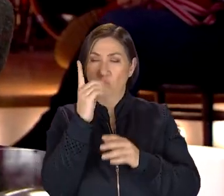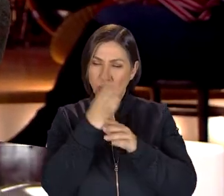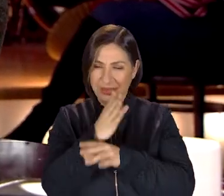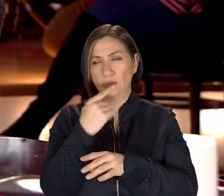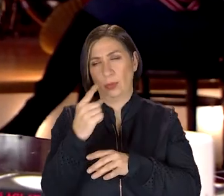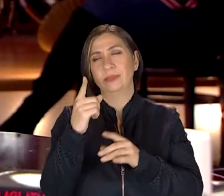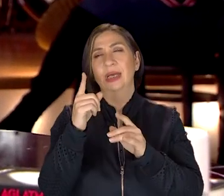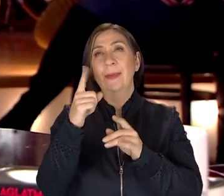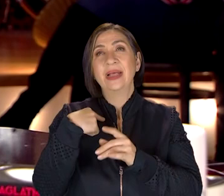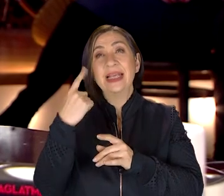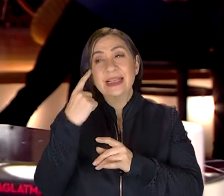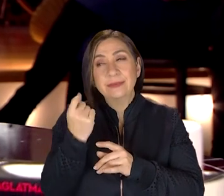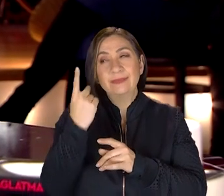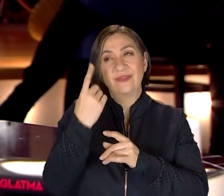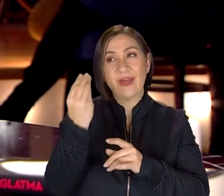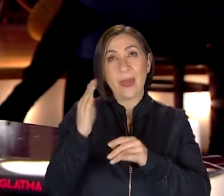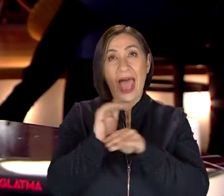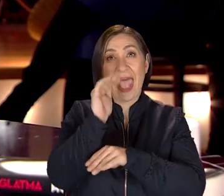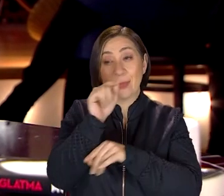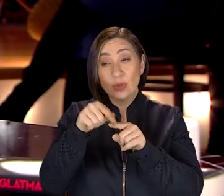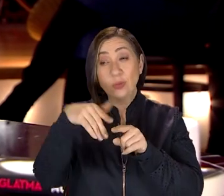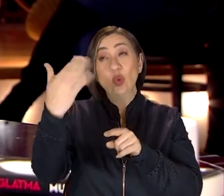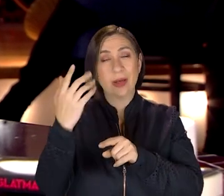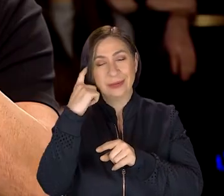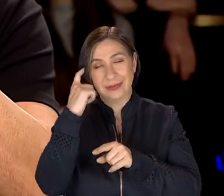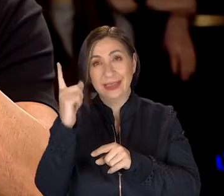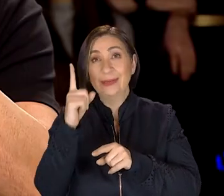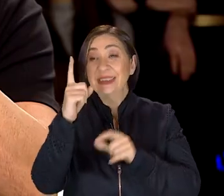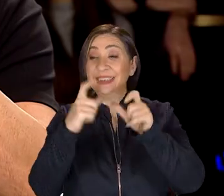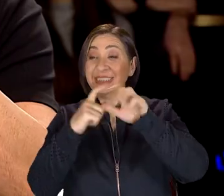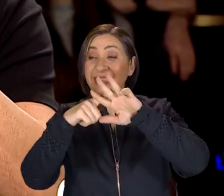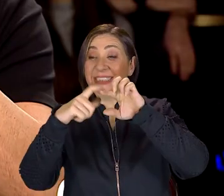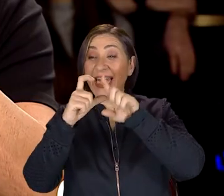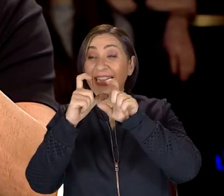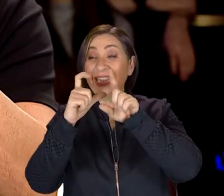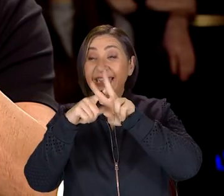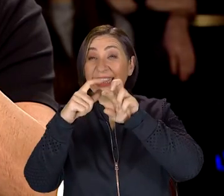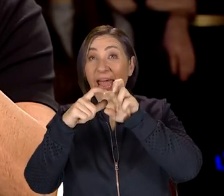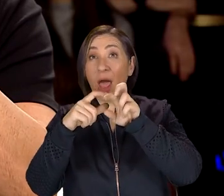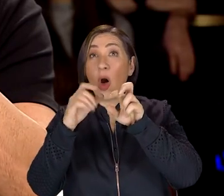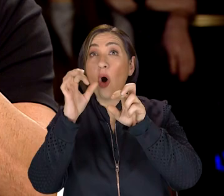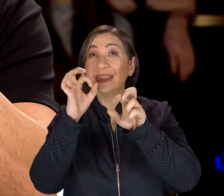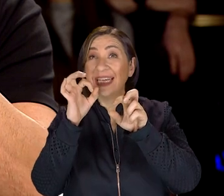ciddi söylüyorum. Ben de sana ilham vermek isterim hayatının bu aşamasında. Bir Serdar Ortaç tribute yap.